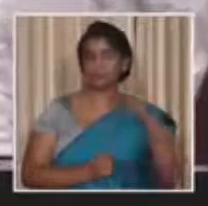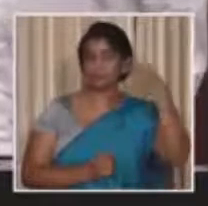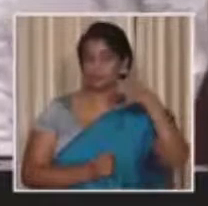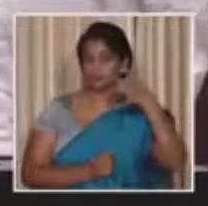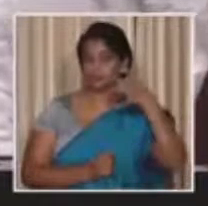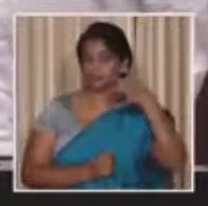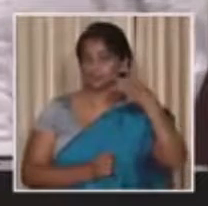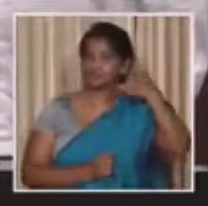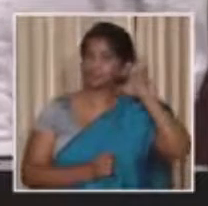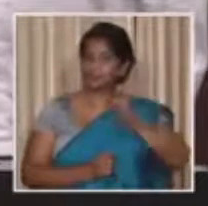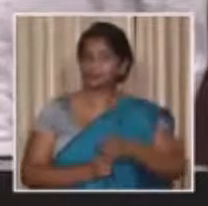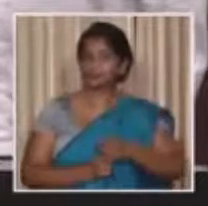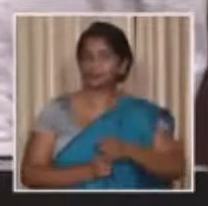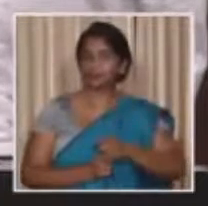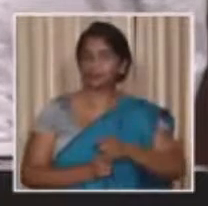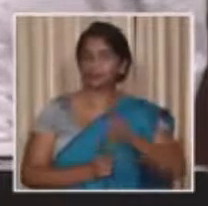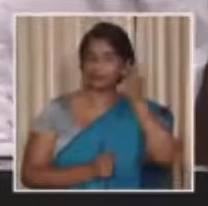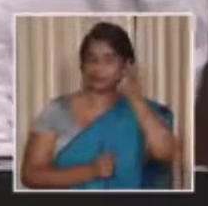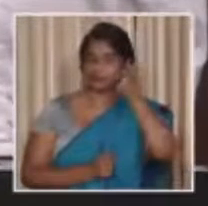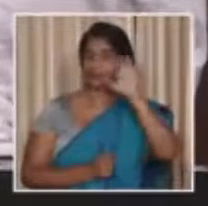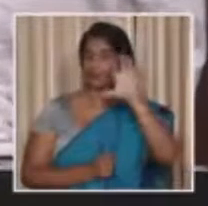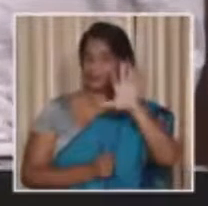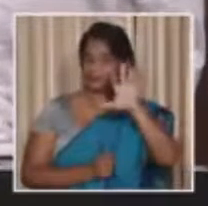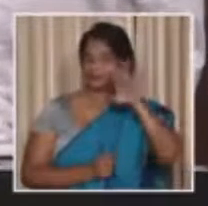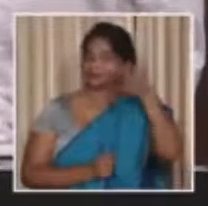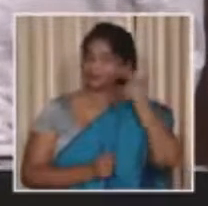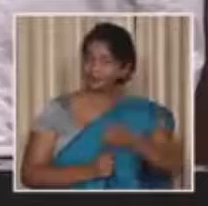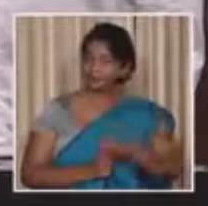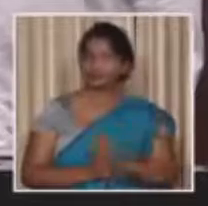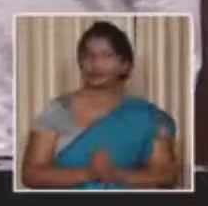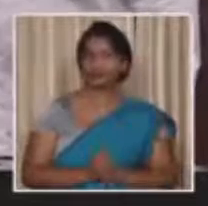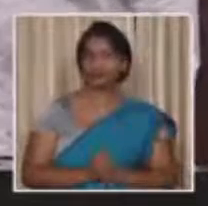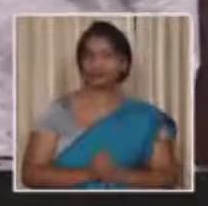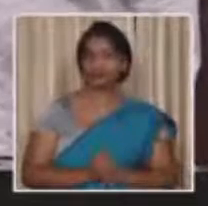යෝජනාංක 4 යෝජනාංක 5